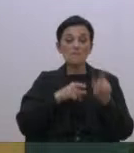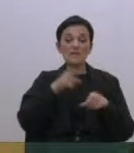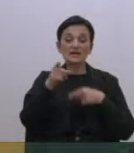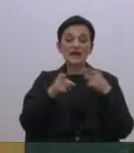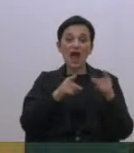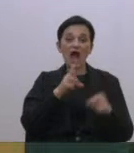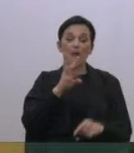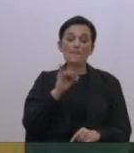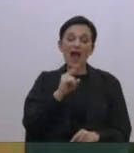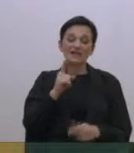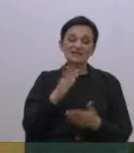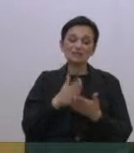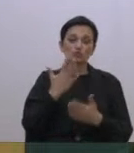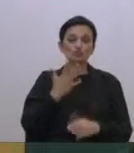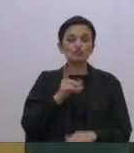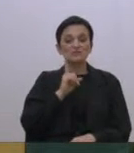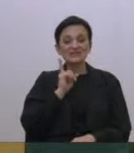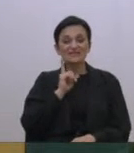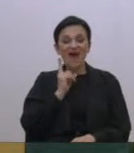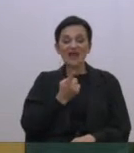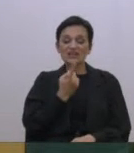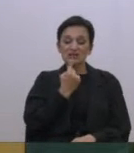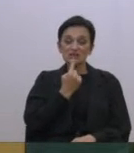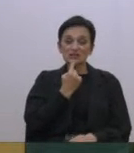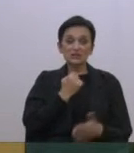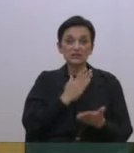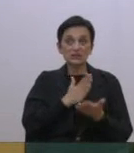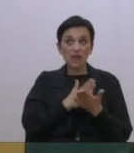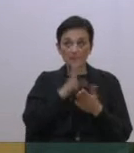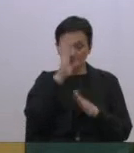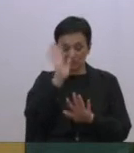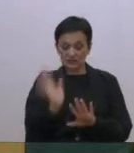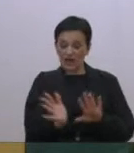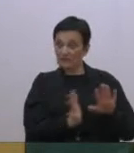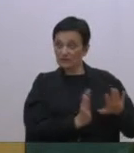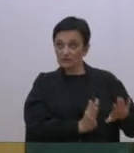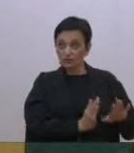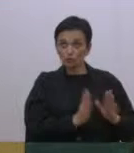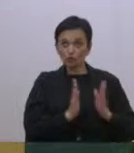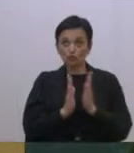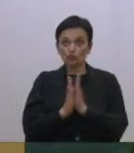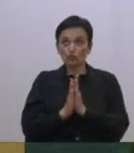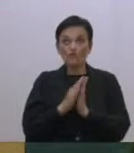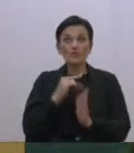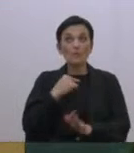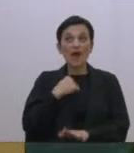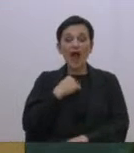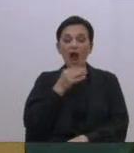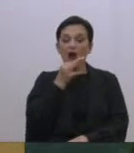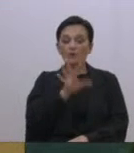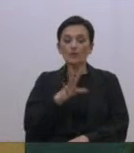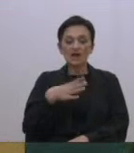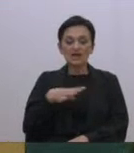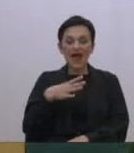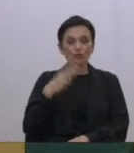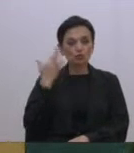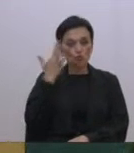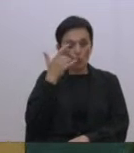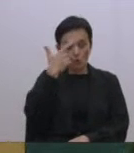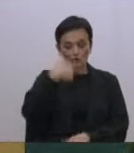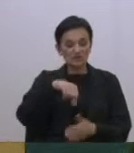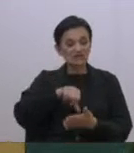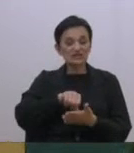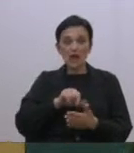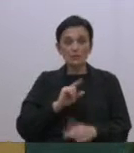მარქსისტები ხართ, მწვანეები ხართ, წითლები ხართ, დაანებეთ თავი გთხოვთ. მე ამას არ გეუნებით, როგორც ქართული ოცნების